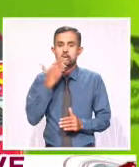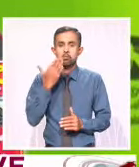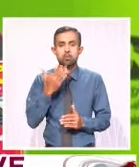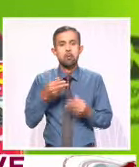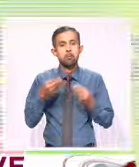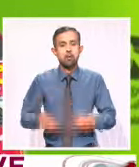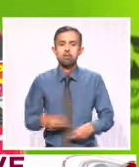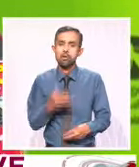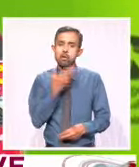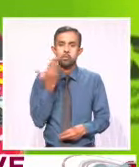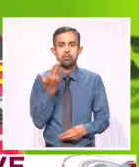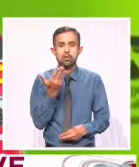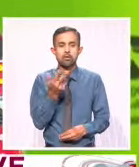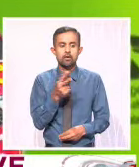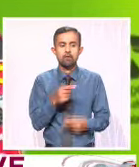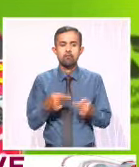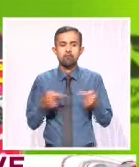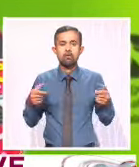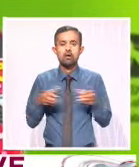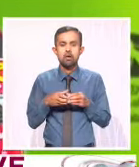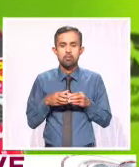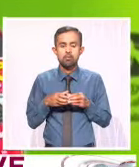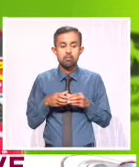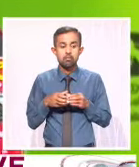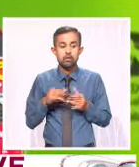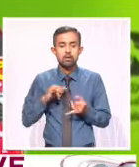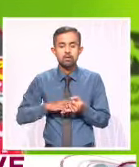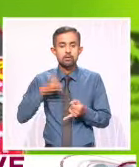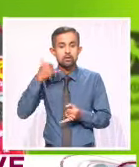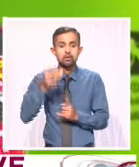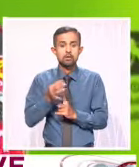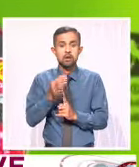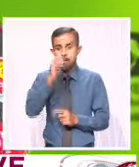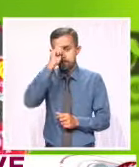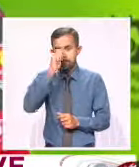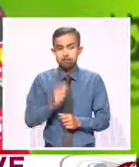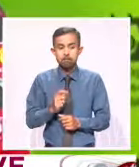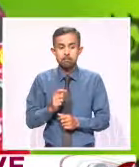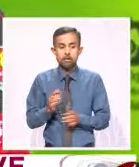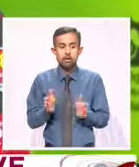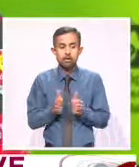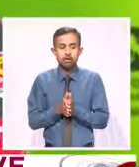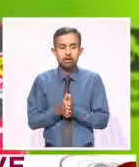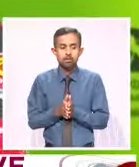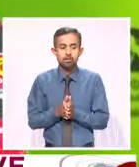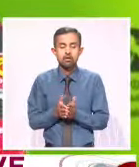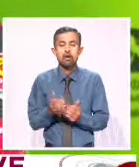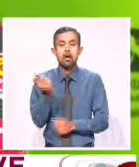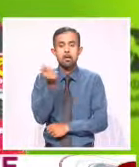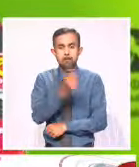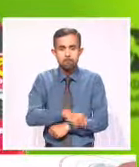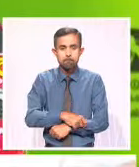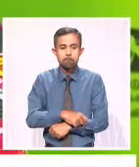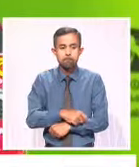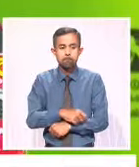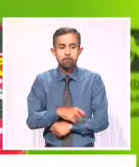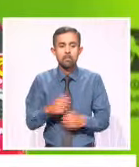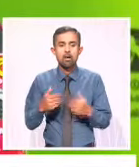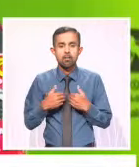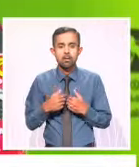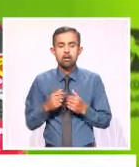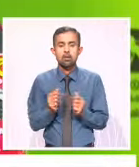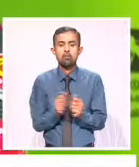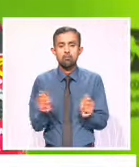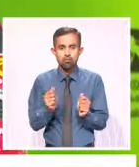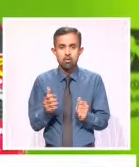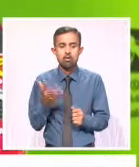පාස් නොවෙන්නත් පුළුවන්. විපක්ෂයක් විදිහට අපි සමගිද ජන බලවේගයේ සජිත් ප්‍රේමදාස මැතිතුමත් එක්ක අපි ගත යුතු ක්‍රියාමාර්ග ගැන අපි